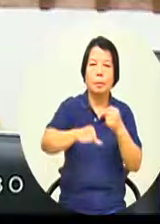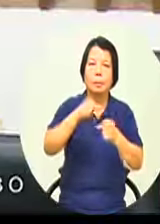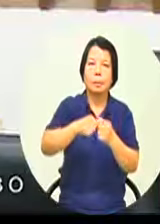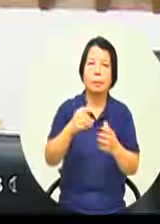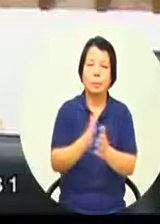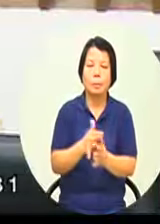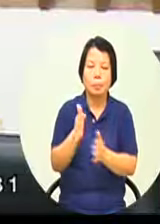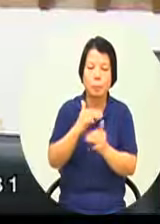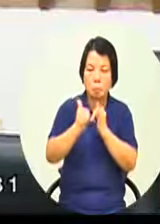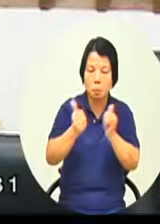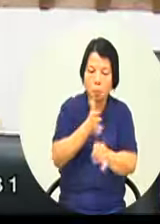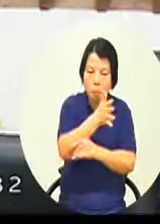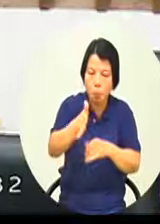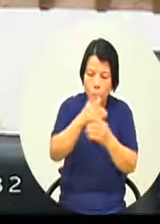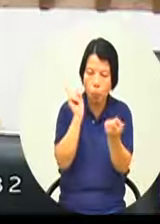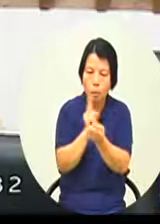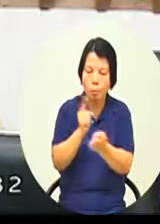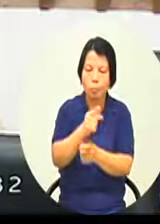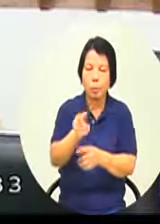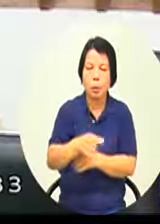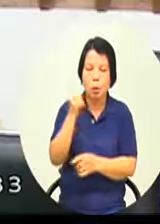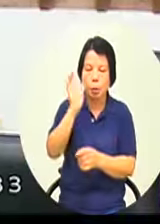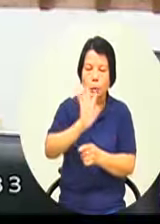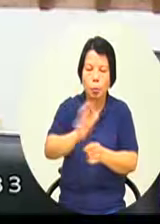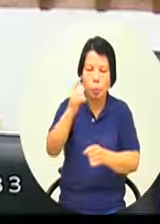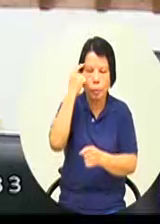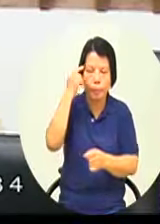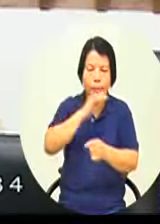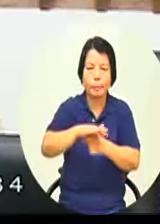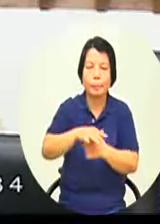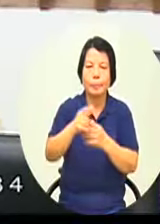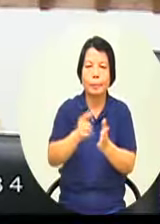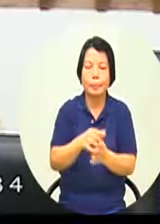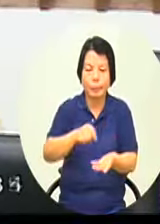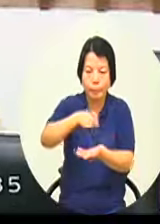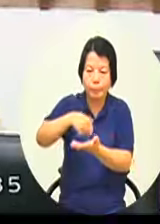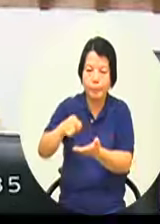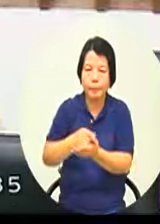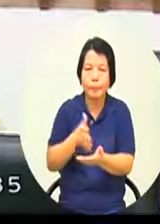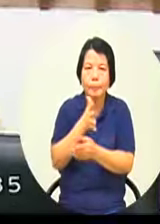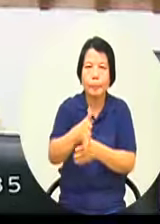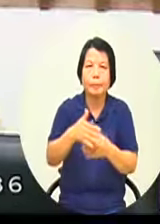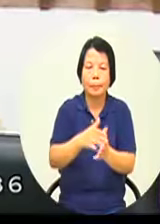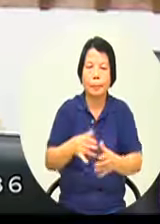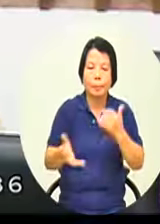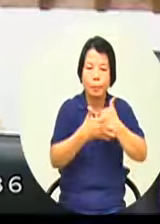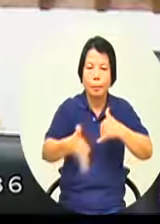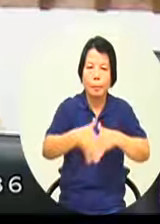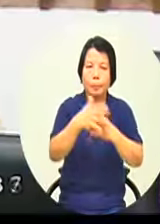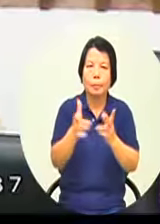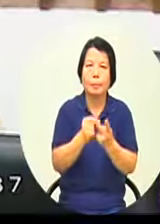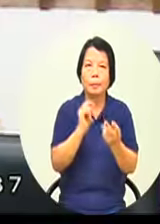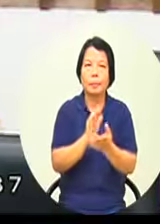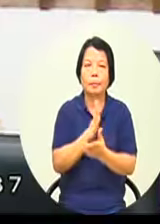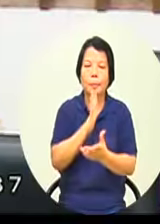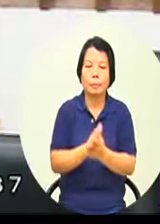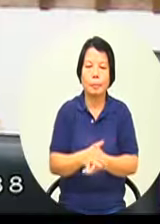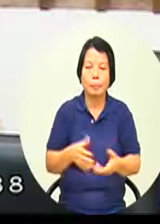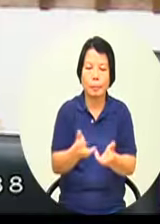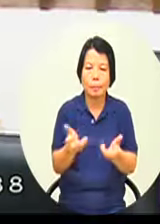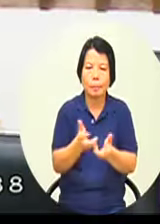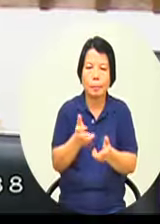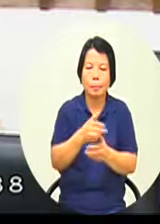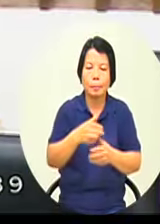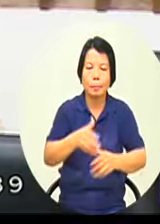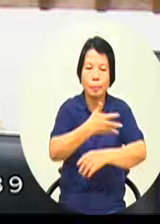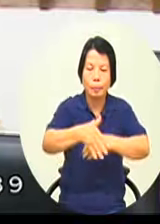民调的时候，对于高雄市不满意的施政表现当中，河川还有水道整治不善，然后还有